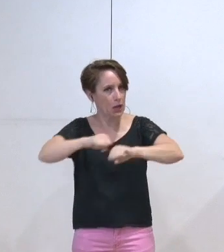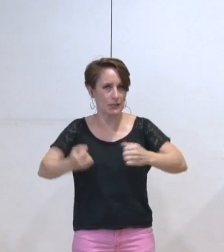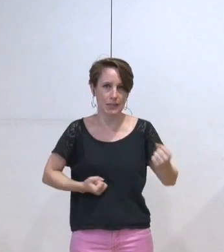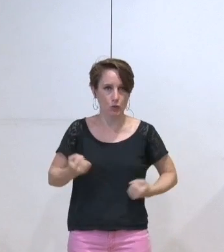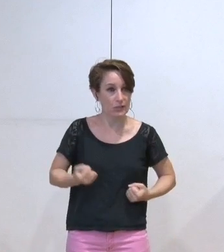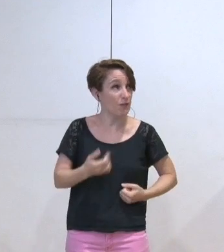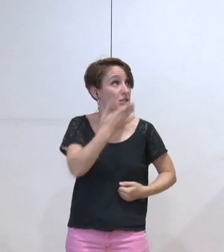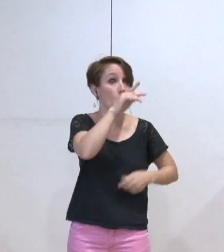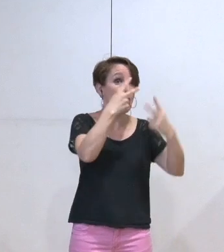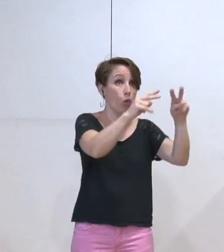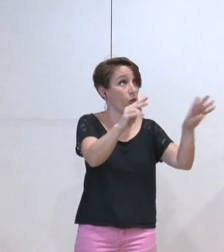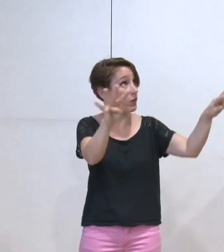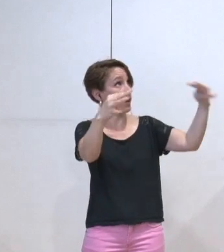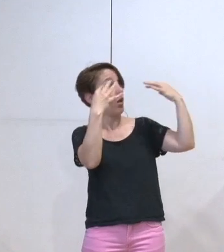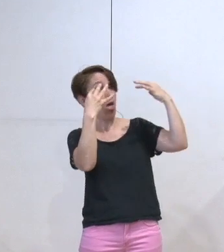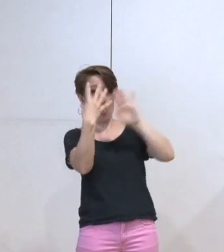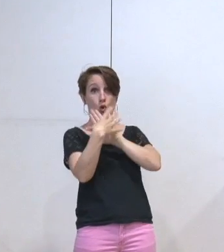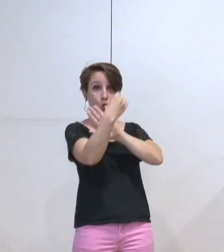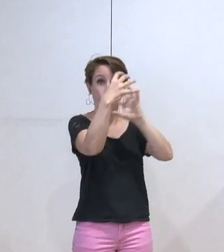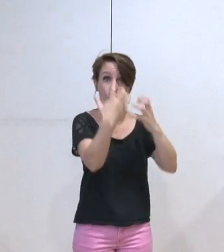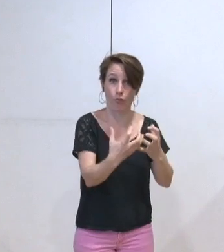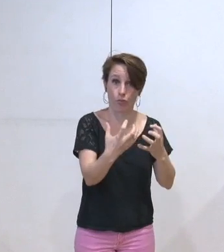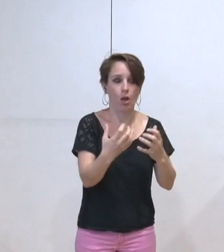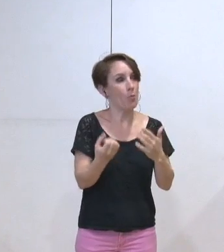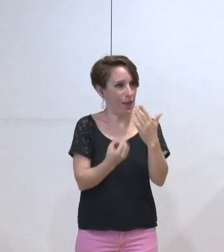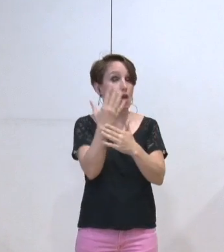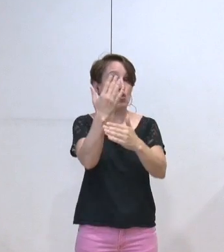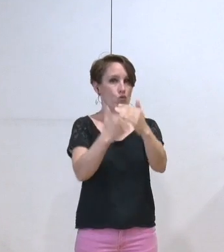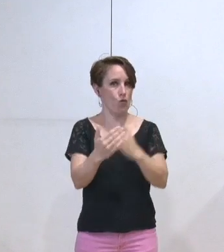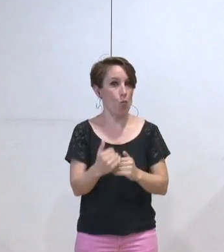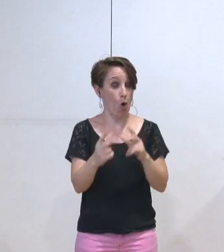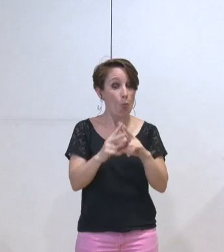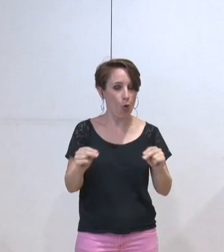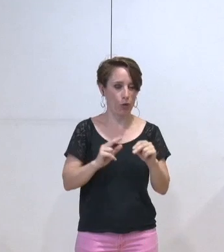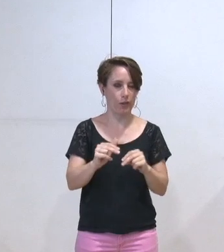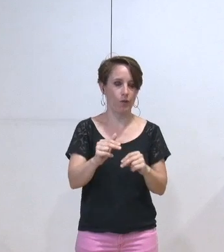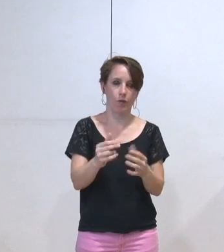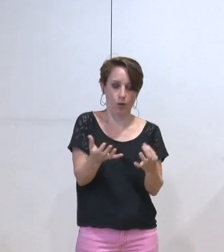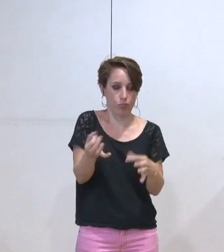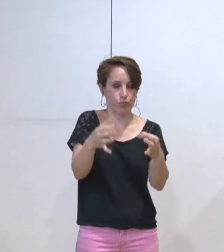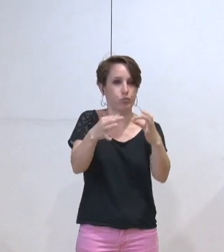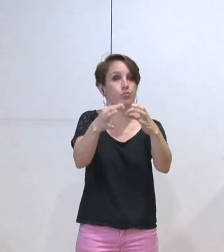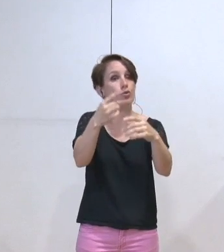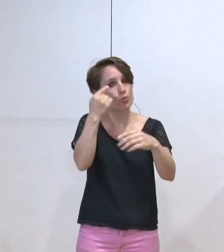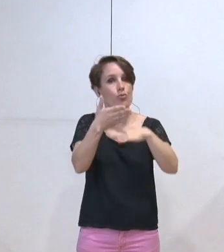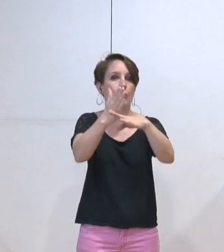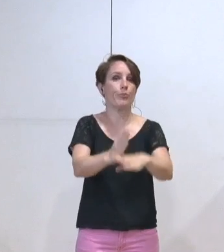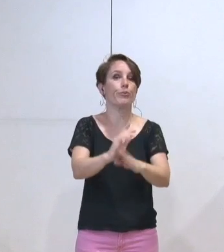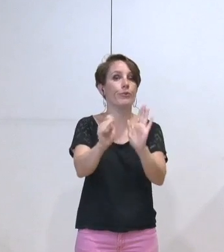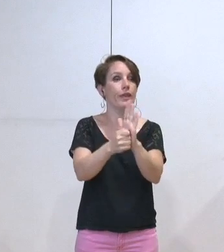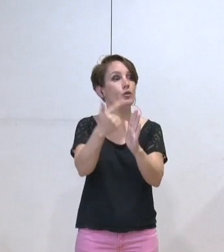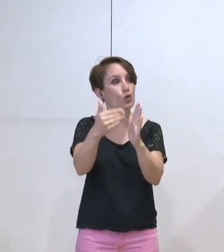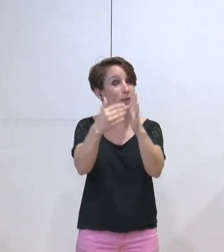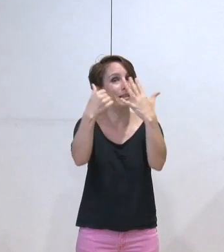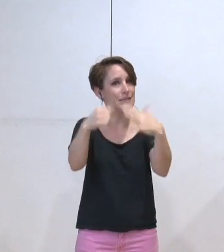viennent regarder la nouvelle version de ce plan de propreté doit être élaboré afin d'intégrer d'ici 2016 la